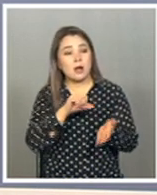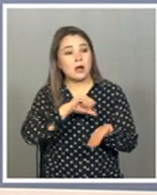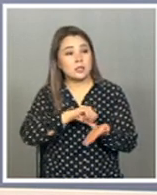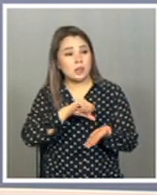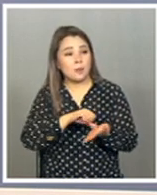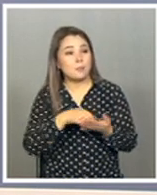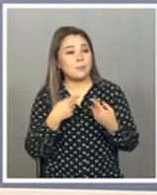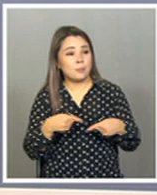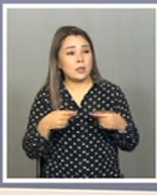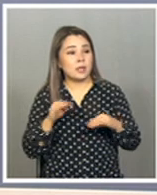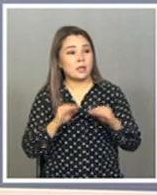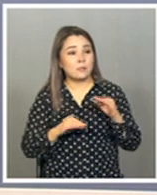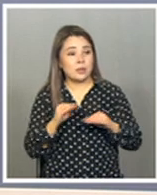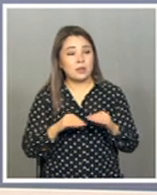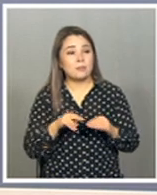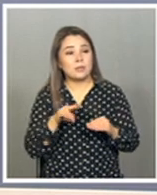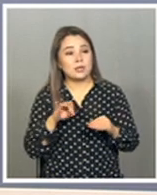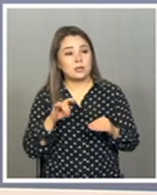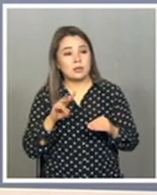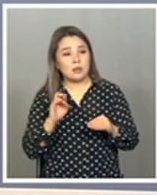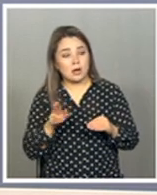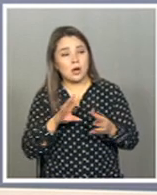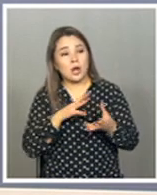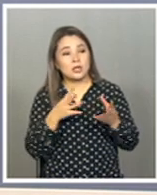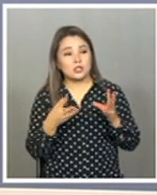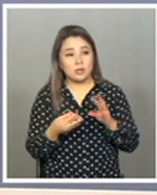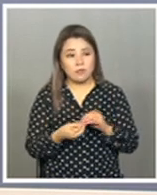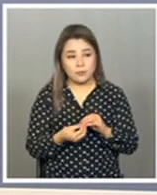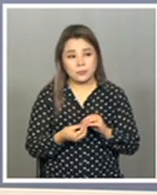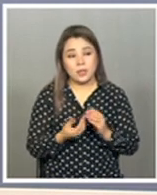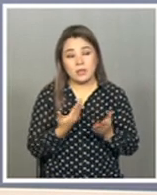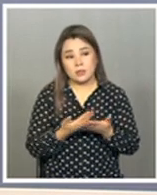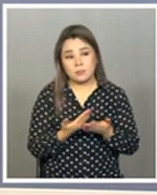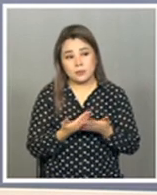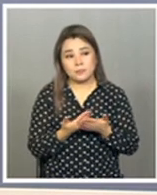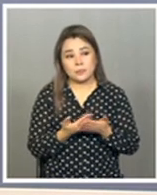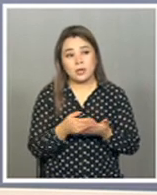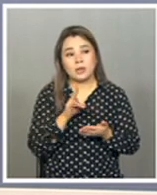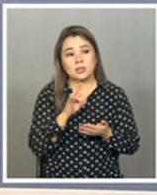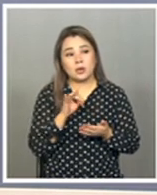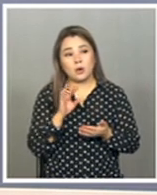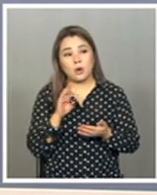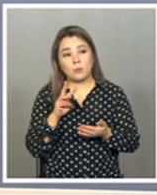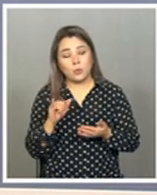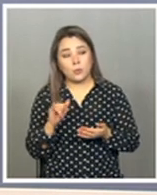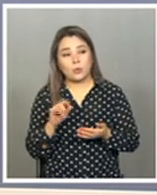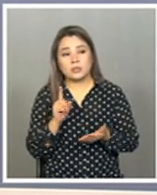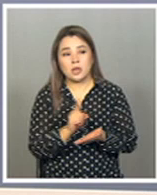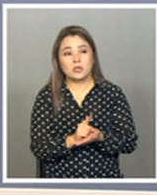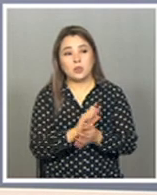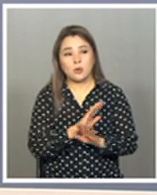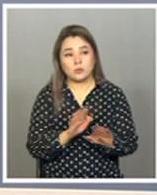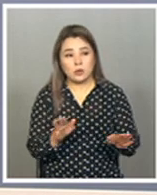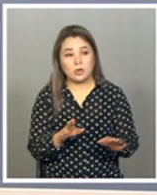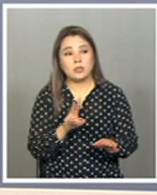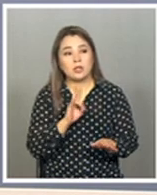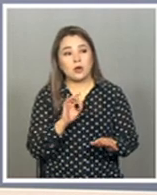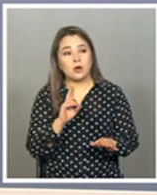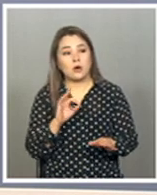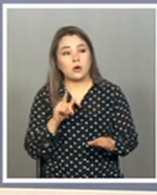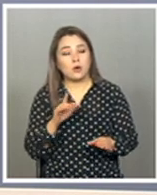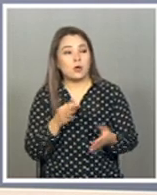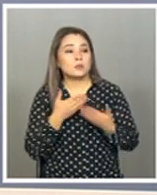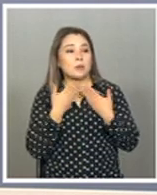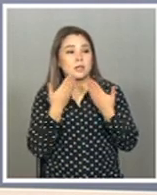предмета, признака, количества. Например, «никому не должен, некого спросить».